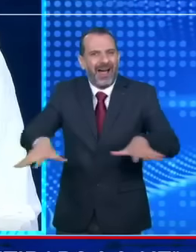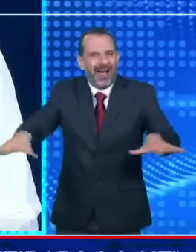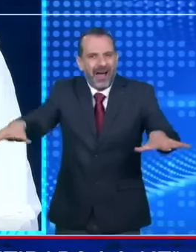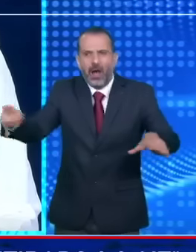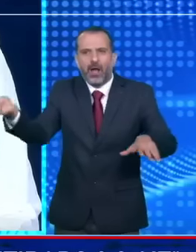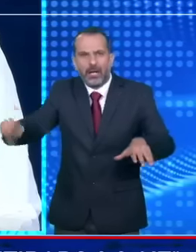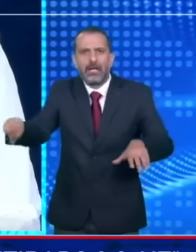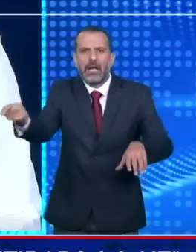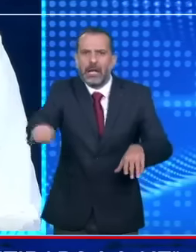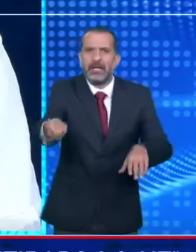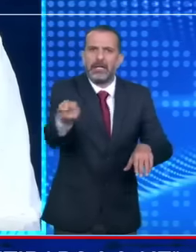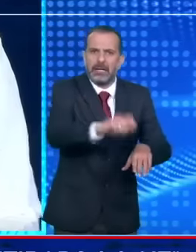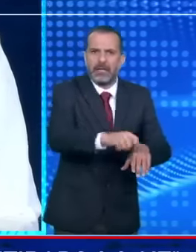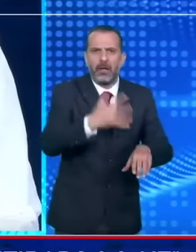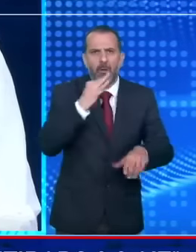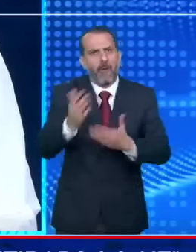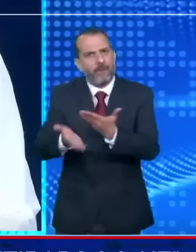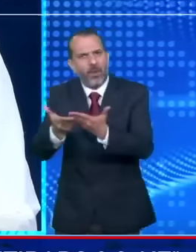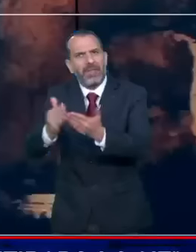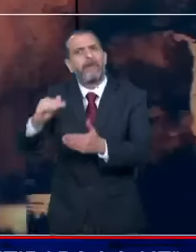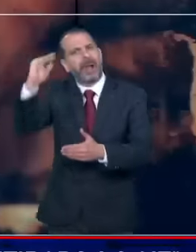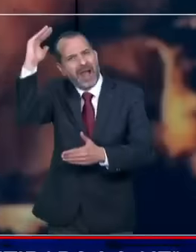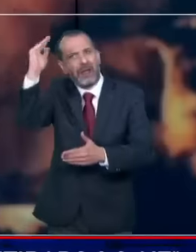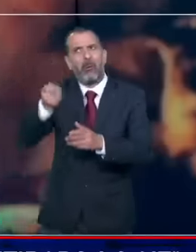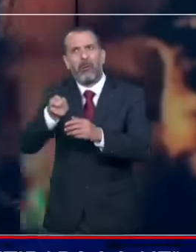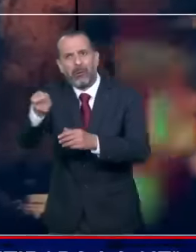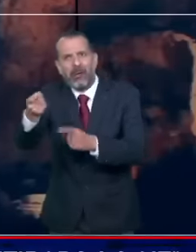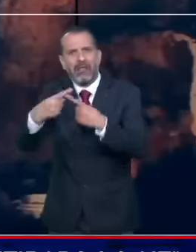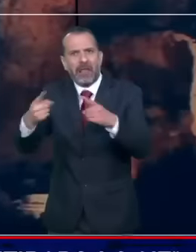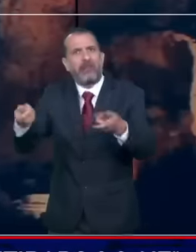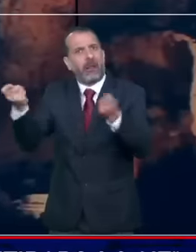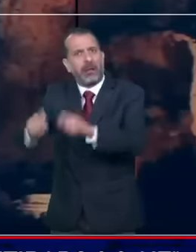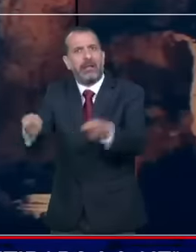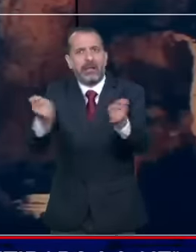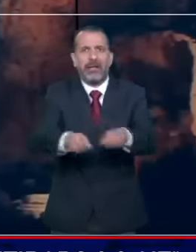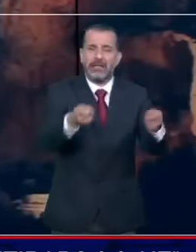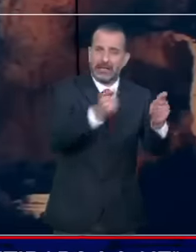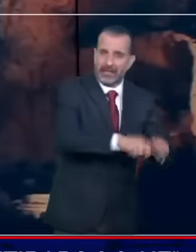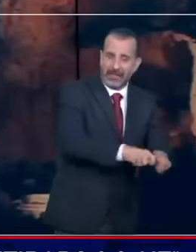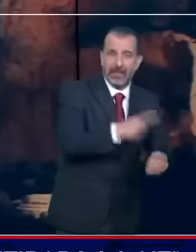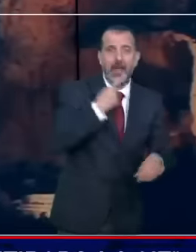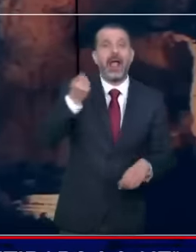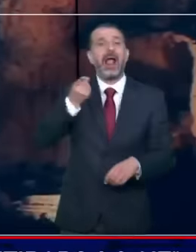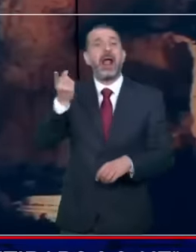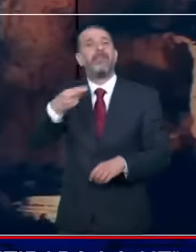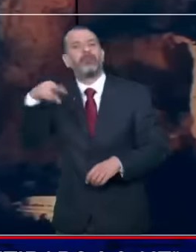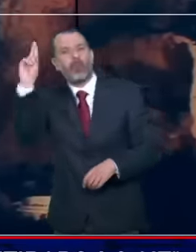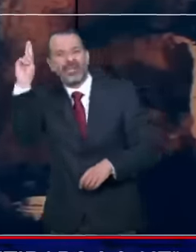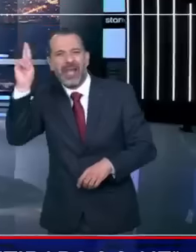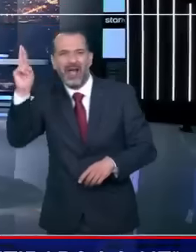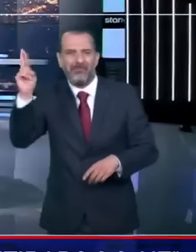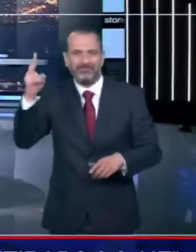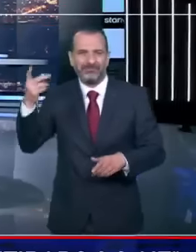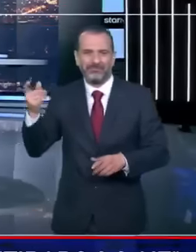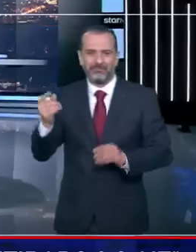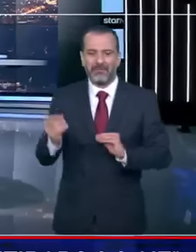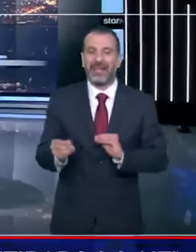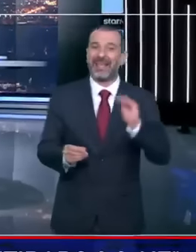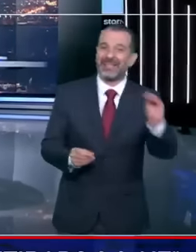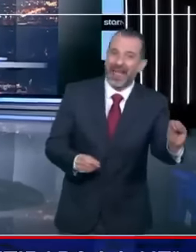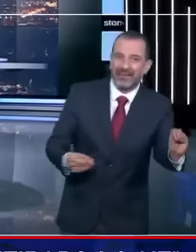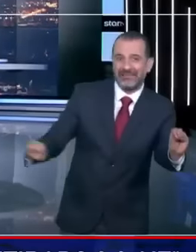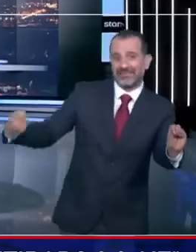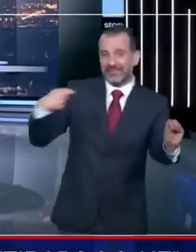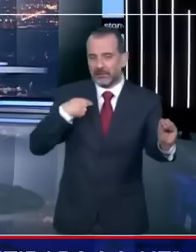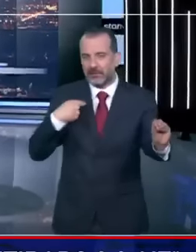και είναι ανήθικο αυτό. Και οι διαφορές στα επιτόκια μεταξύ καταθέσεων και χορηγήσεων δεν είναι δυνατόν να είναι τόσο μεγάλες. Αυτό χρειάζεται μια ρύθμιση. Το